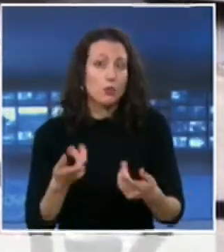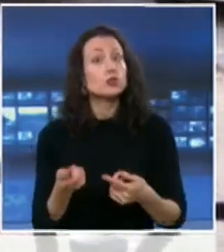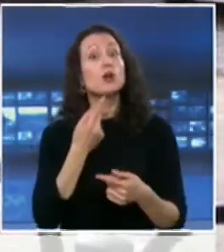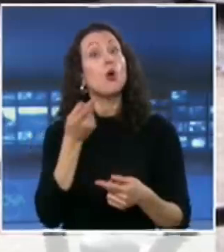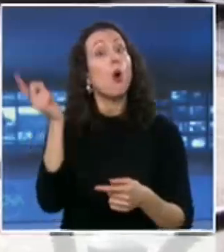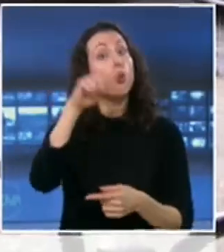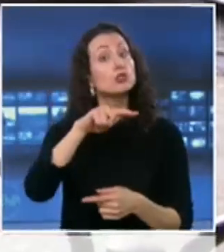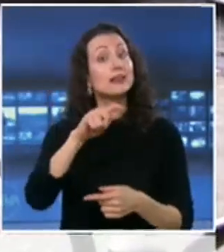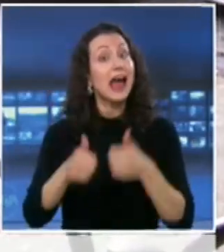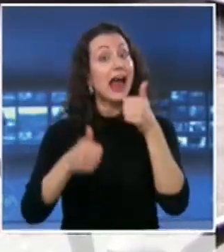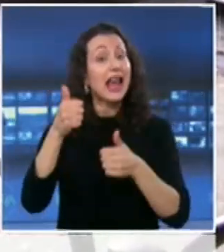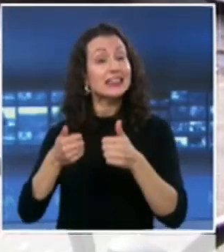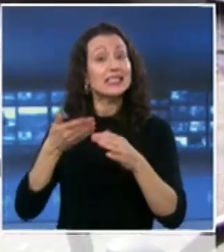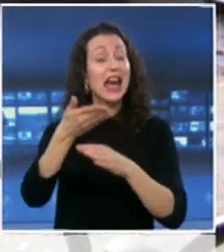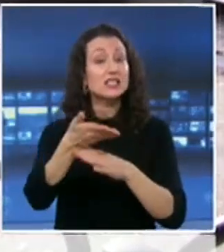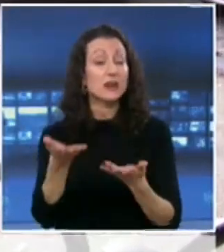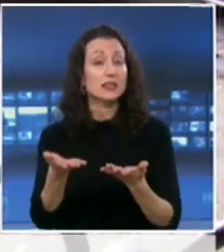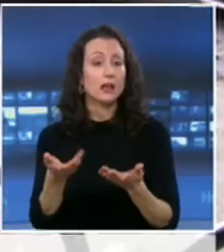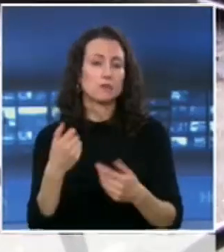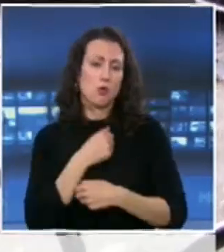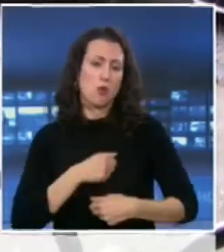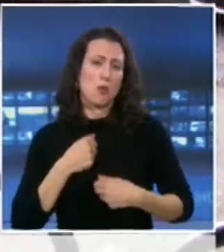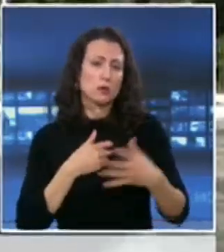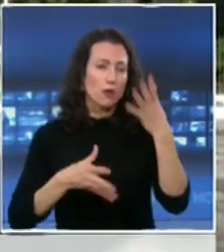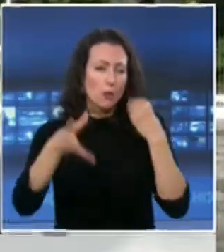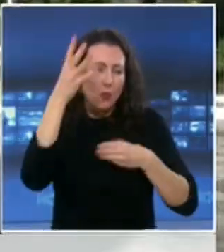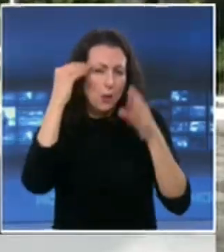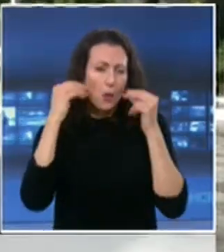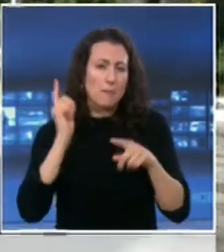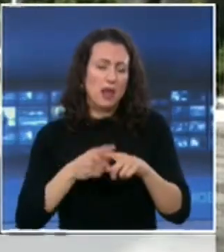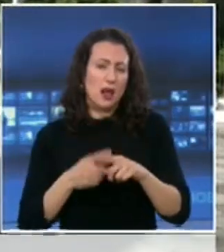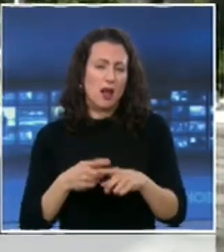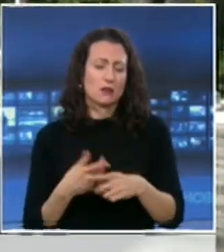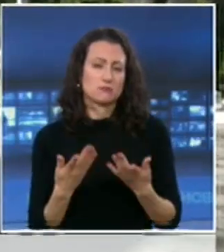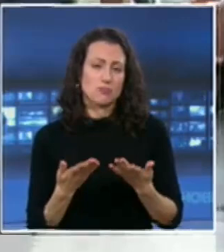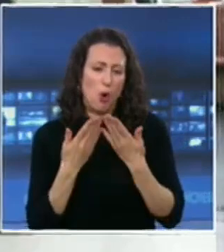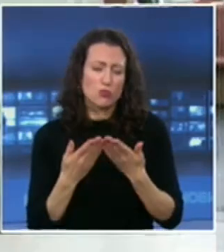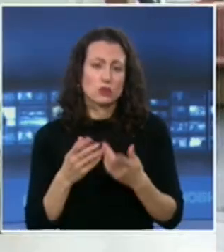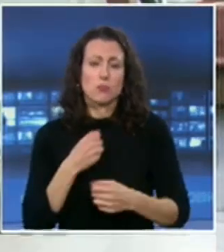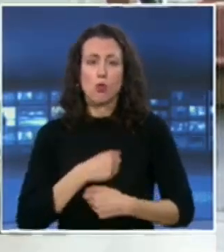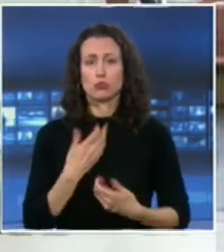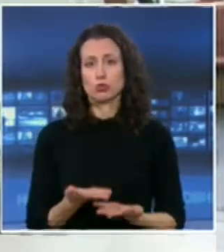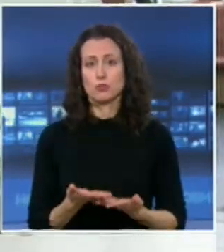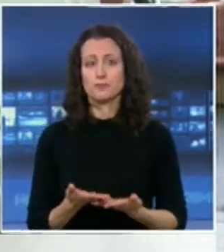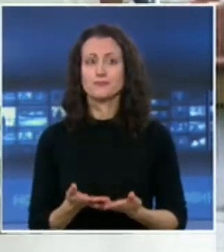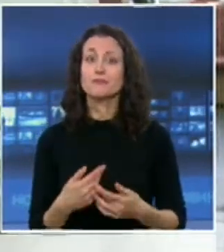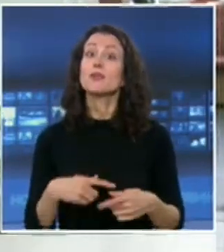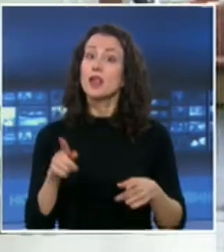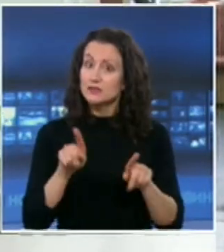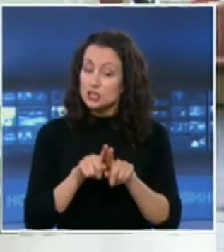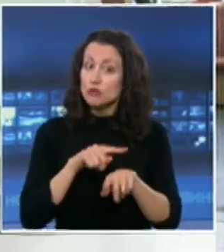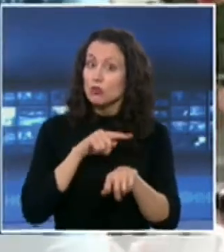предстои кандидатстване. Много по-трудно усвояват материала. В същото време директори на гимназии в Бургас са готови да